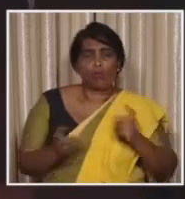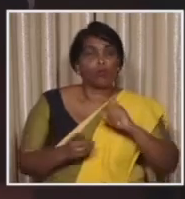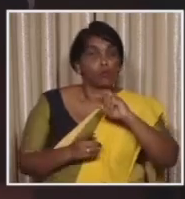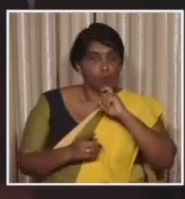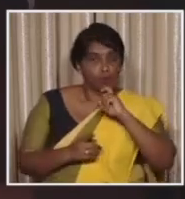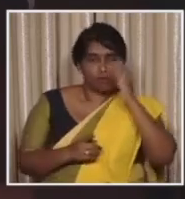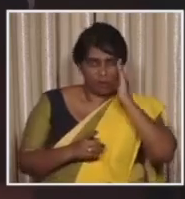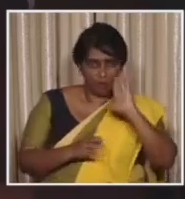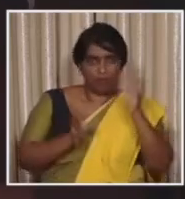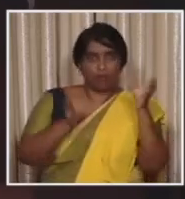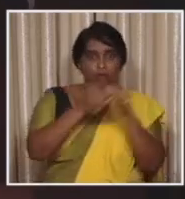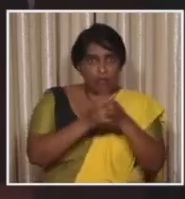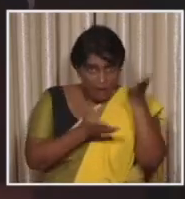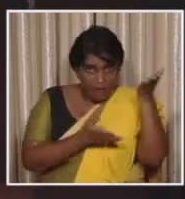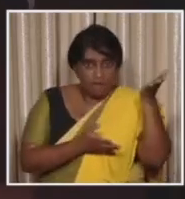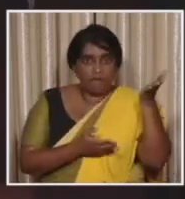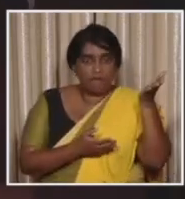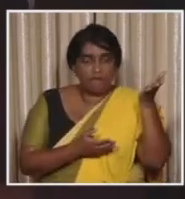අධිකරණයේ ස්වාධීනත්වයක් තියනවද?